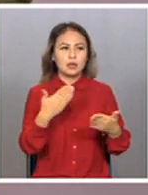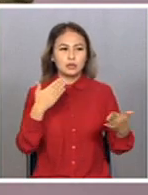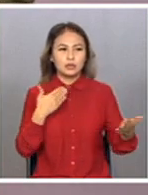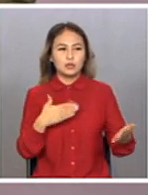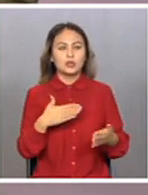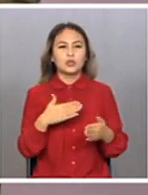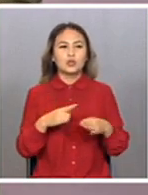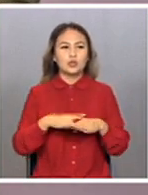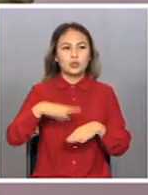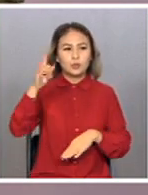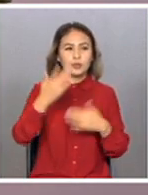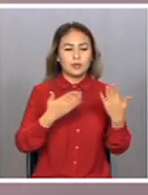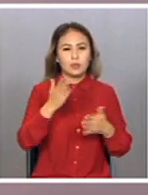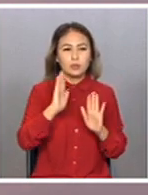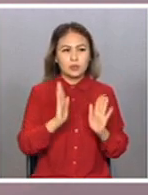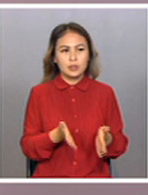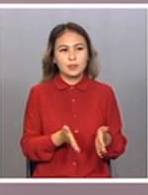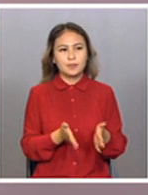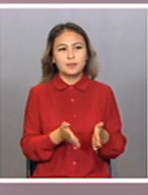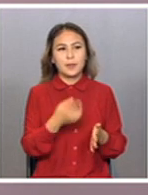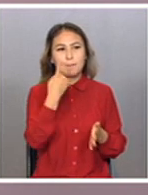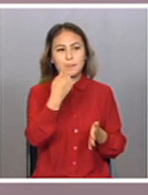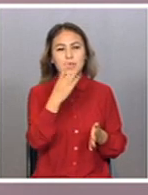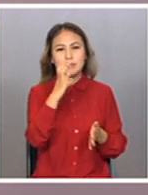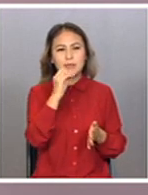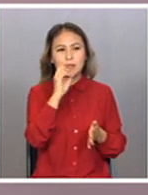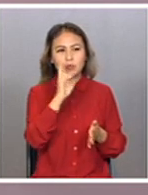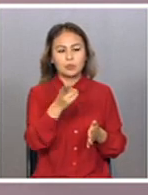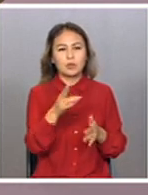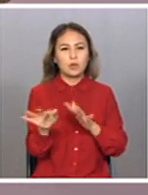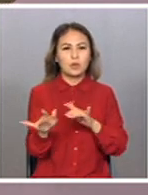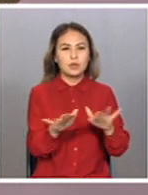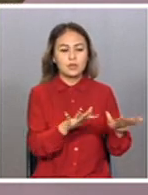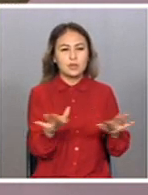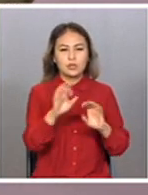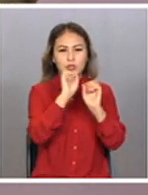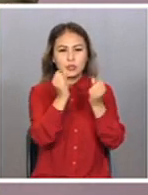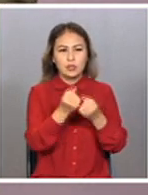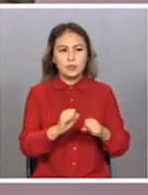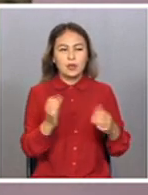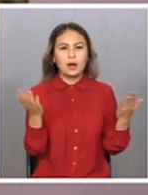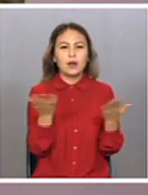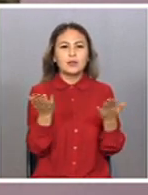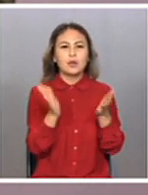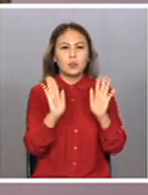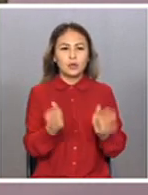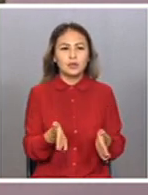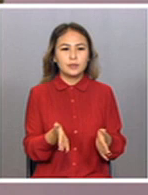ұшып өтетін болса, 1 секундтағы қозғалыс жылдамдығы қандай болмақшы?